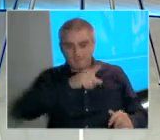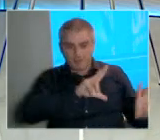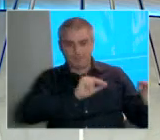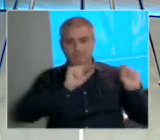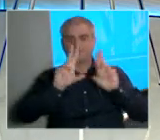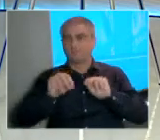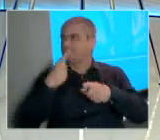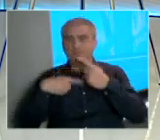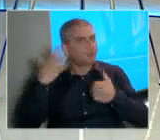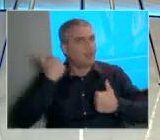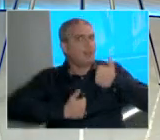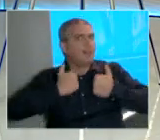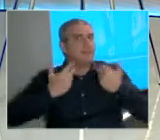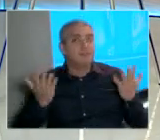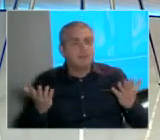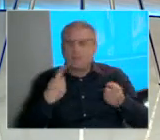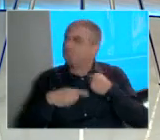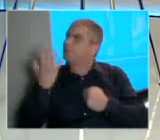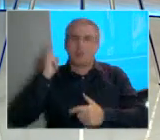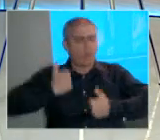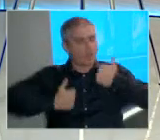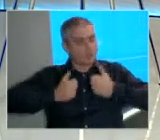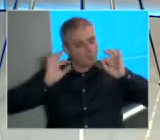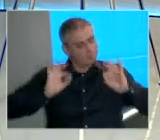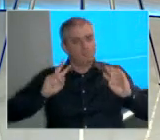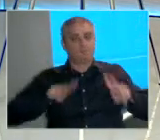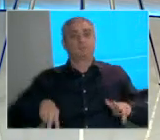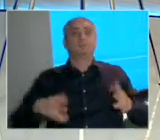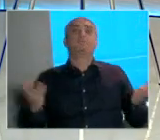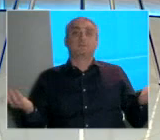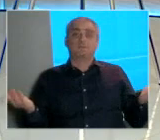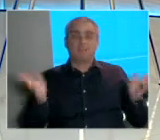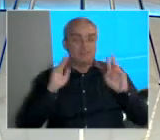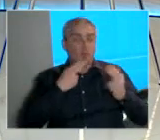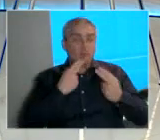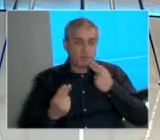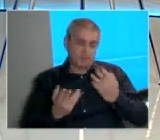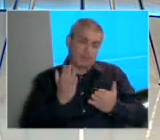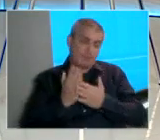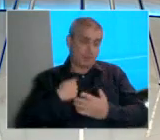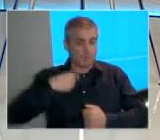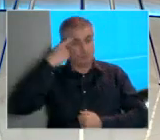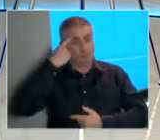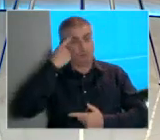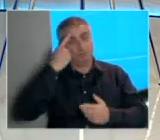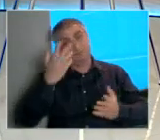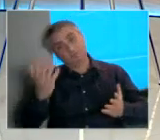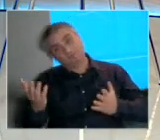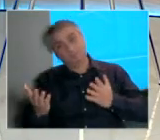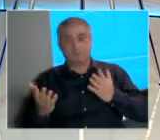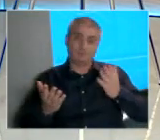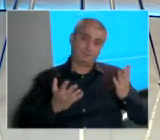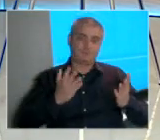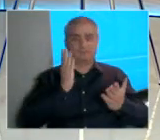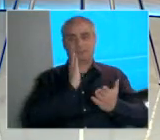כמה שנים לא היה לנו דרבי כזה, כמה שנים לא הייתה התמודדות כזאת. אז גם אם התוצאה נראית כאילו, אתם